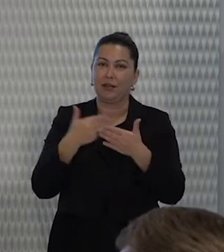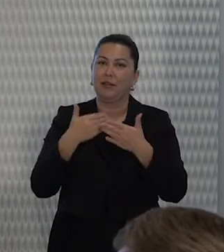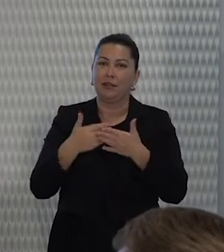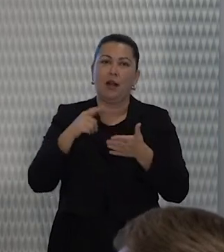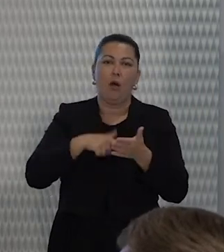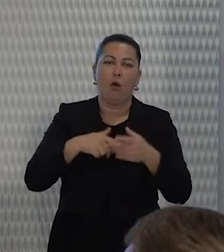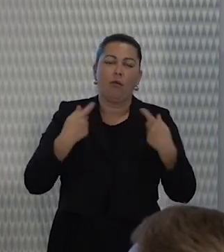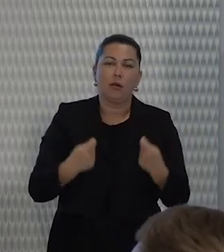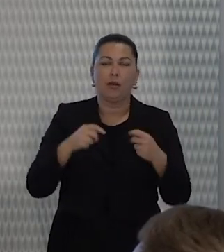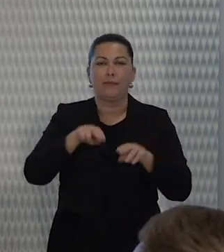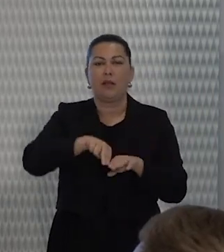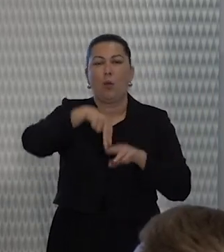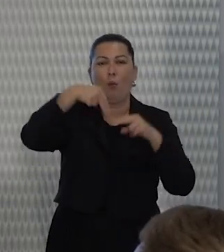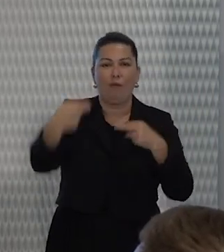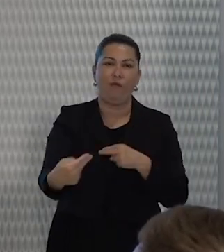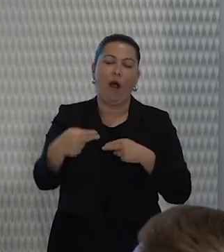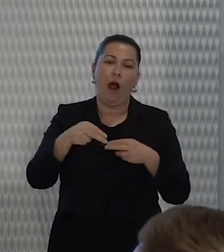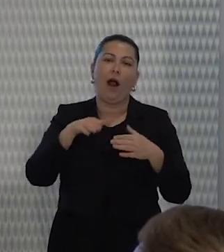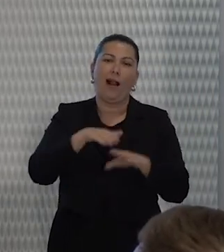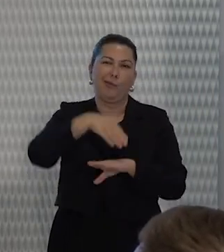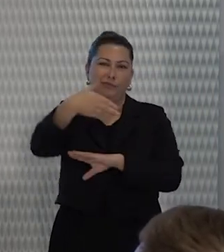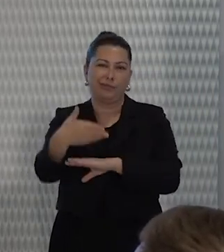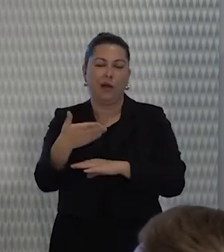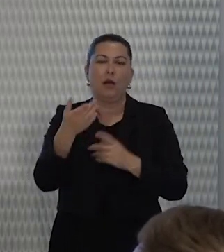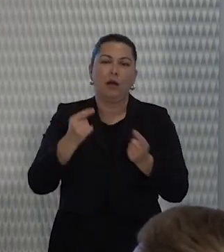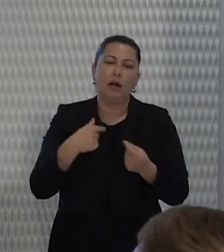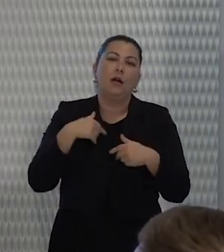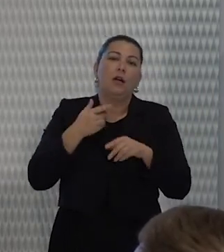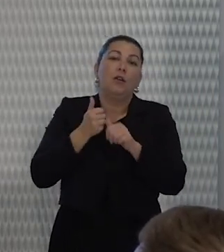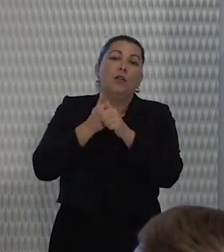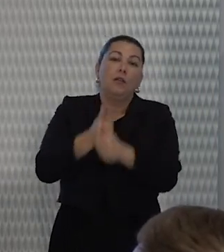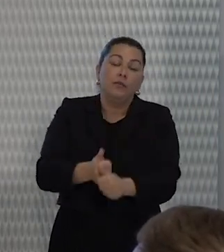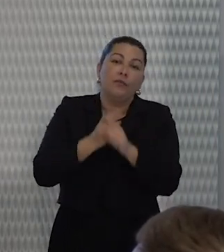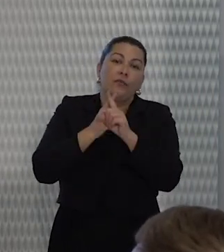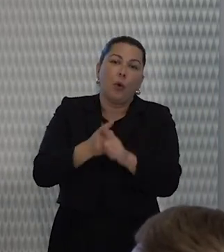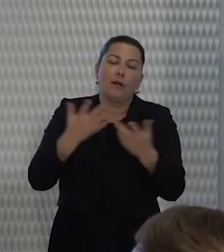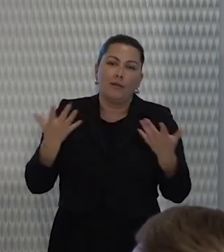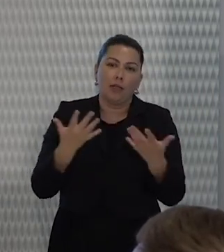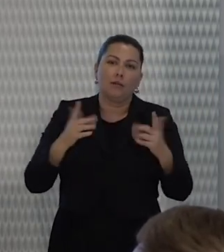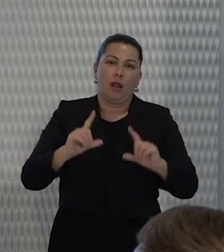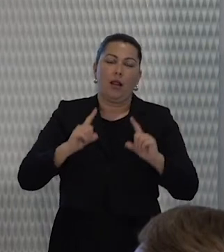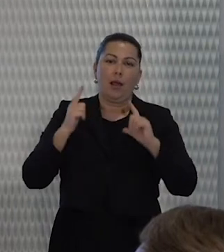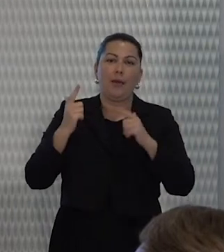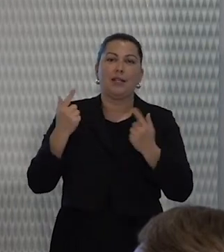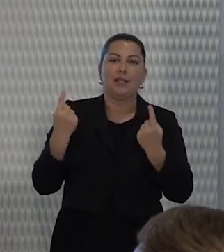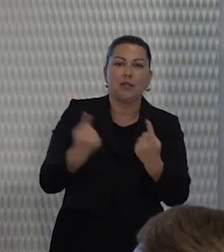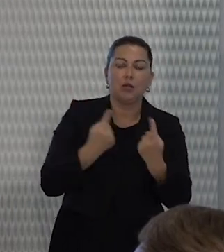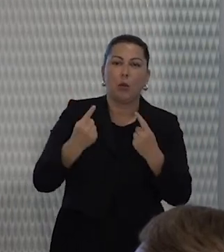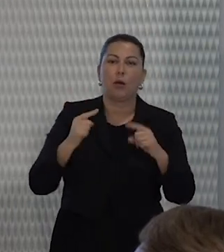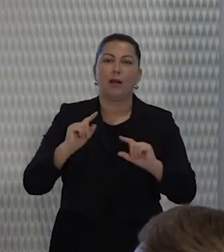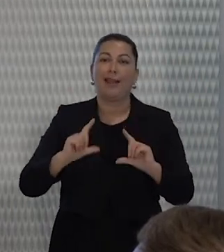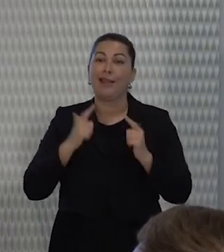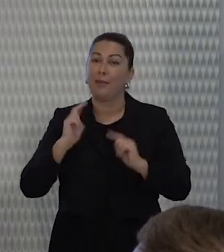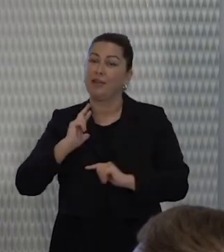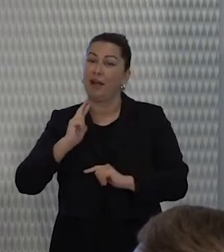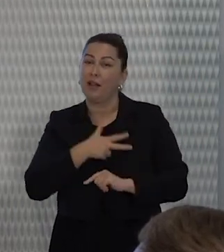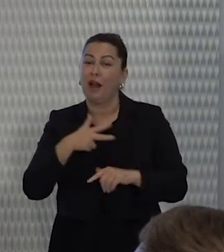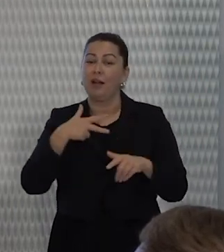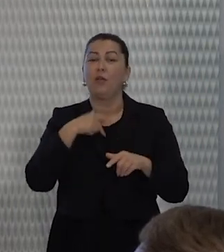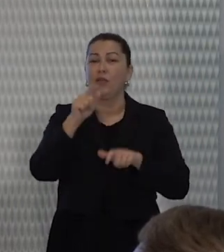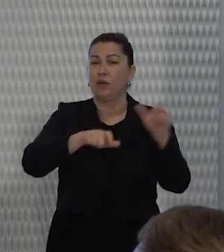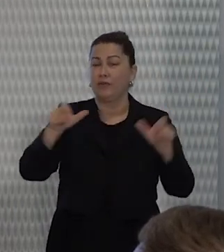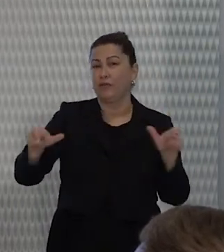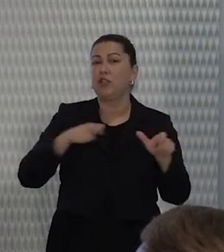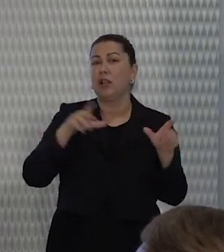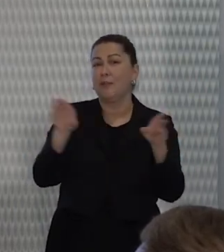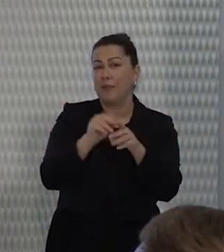doch Unfälle, die am Ende des Tages auch dazu führen, dass sich Lebensrealitäten, Lebenssituationen von Mitarbeiterinnen und